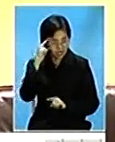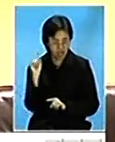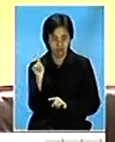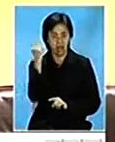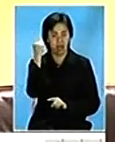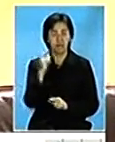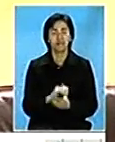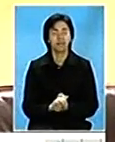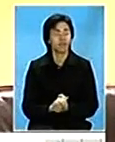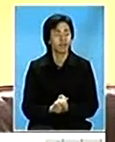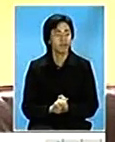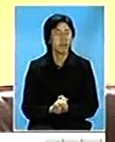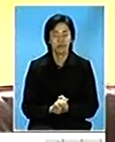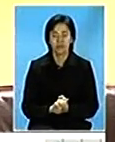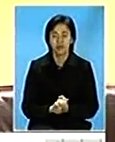ายแนวทางครับ